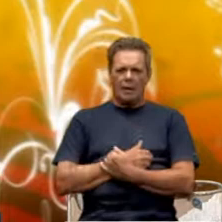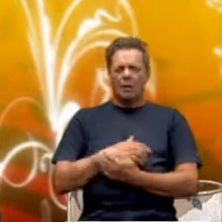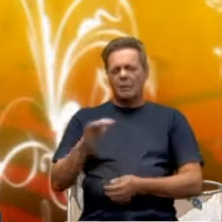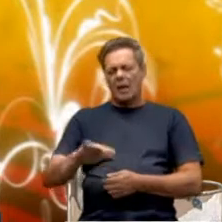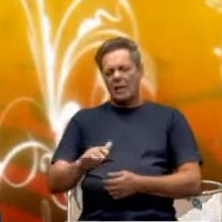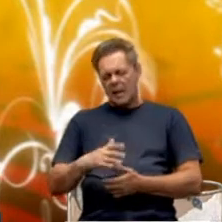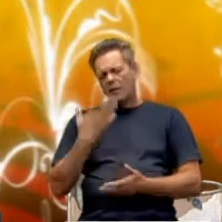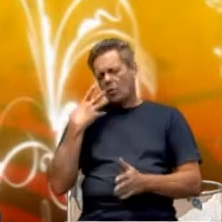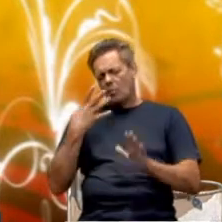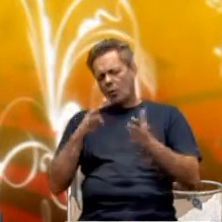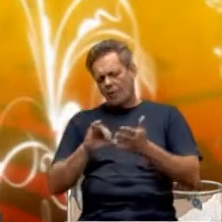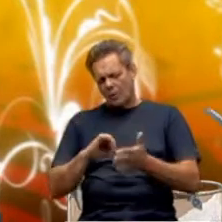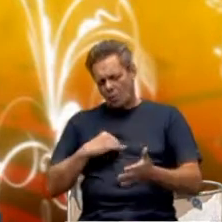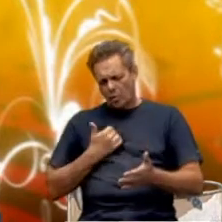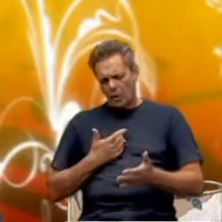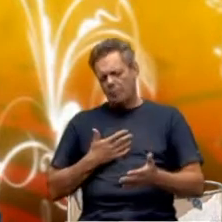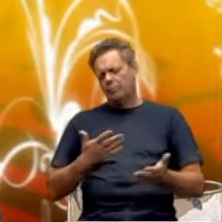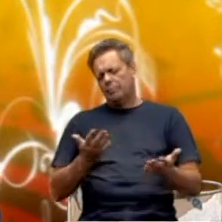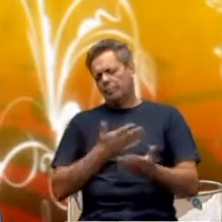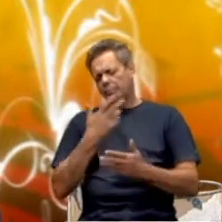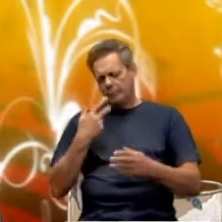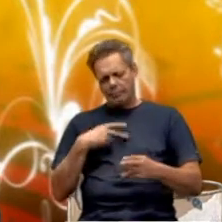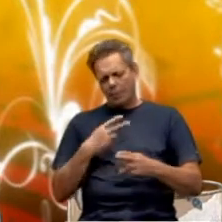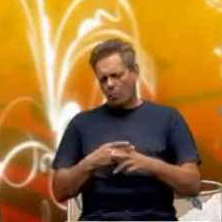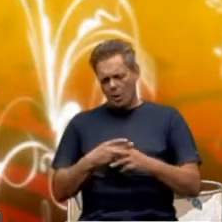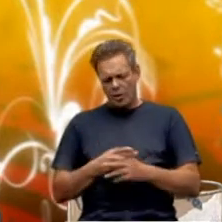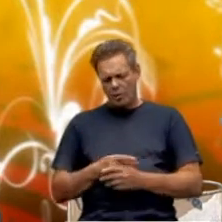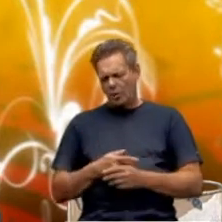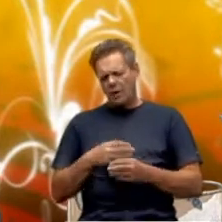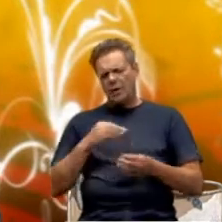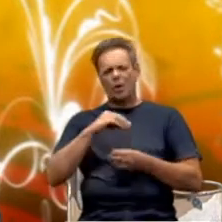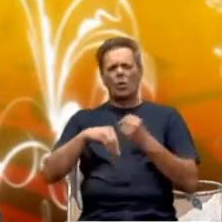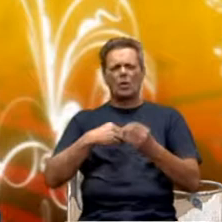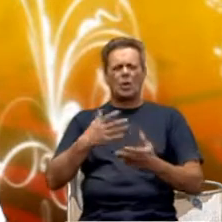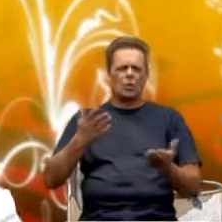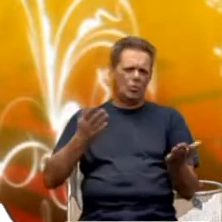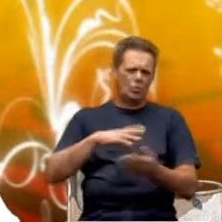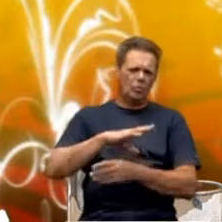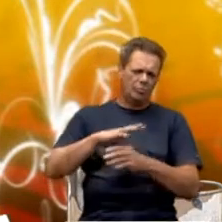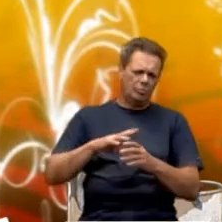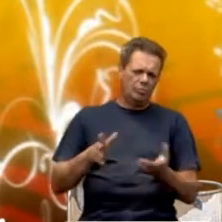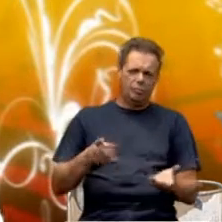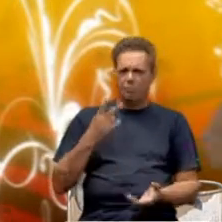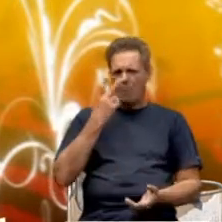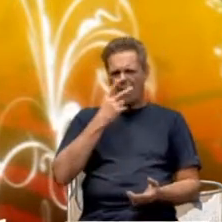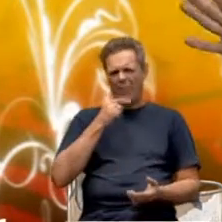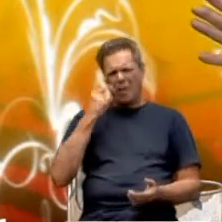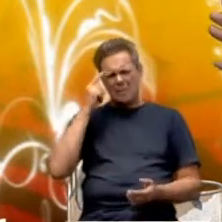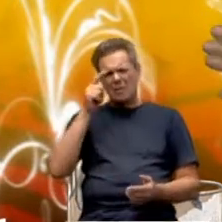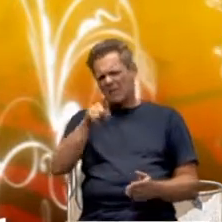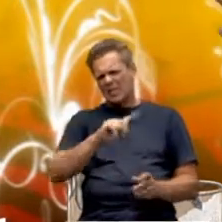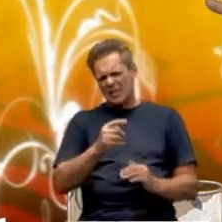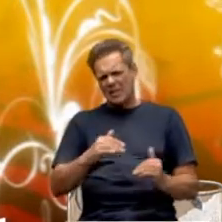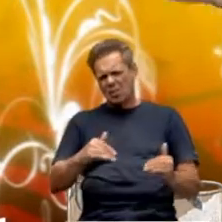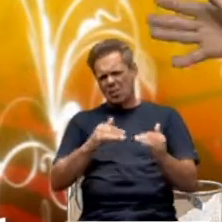bilo bolesno, teške. Da, pa nisu na kemoterapiju roditelji nisu dozvolili. Odbili su to. Mislim da se s tim niste složili. I ja sam se složila